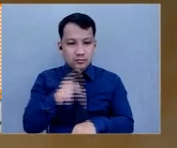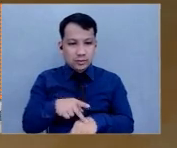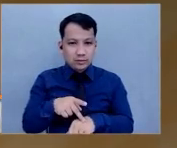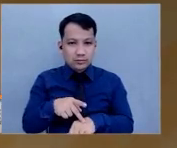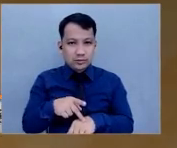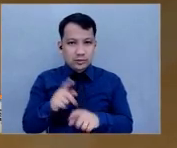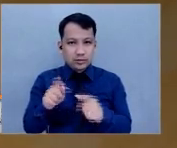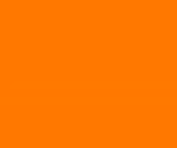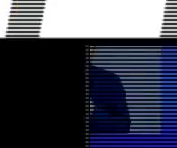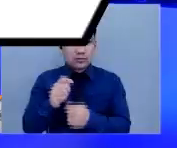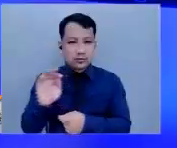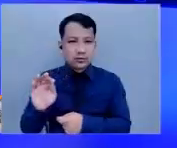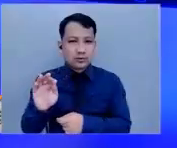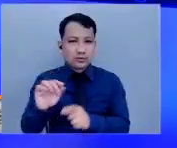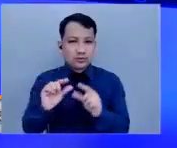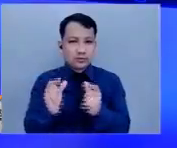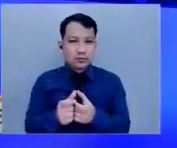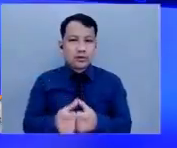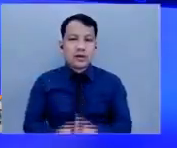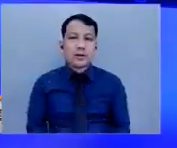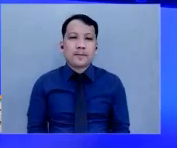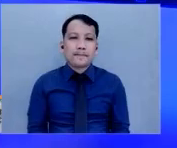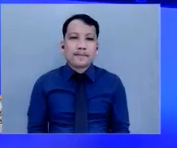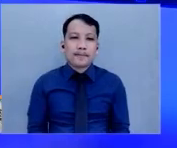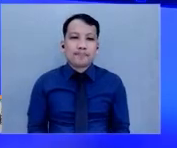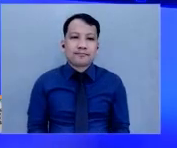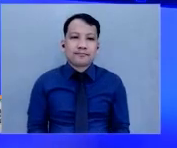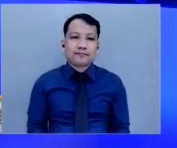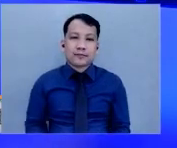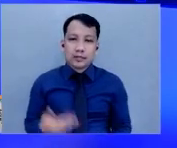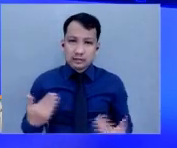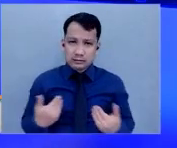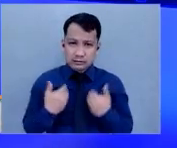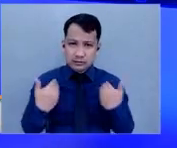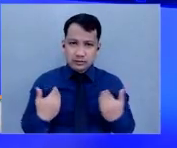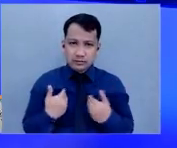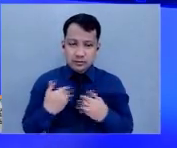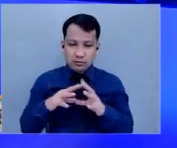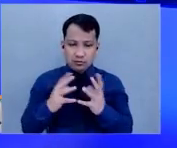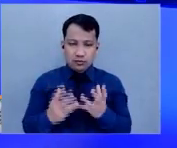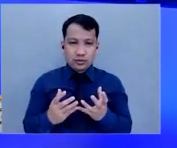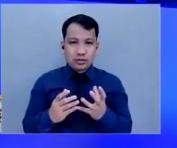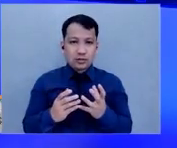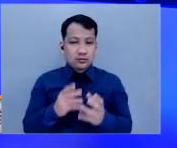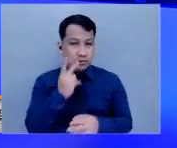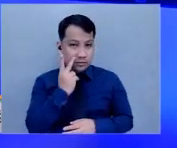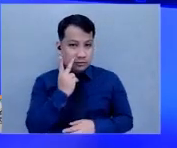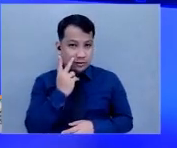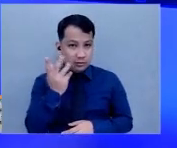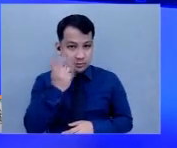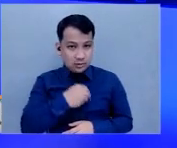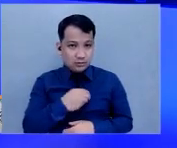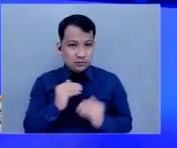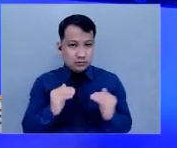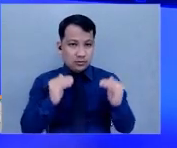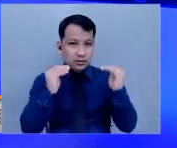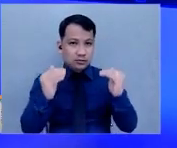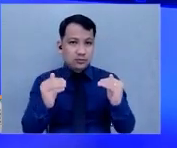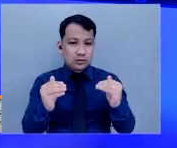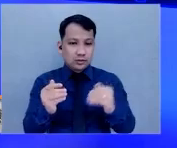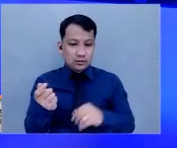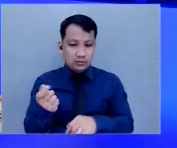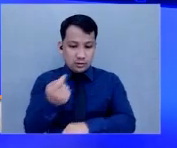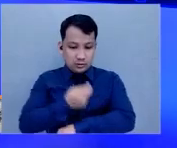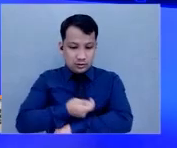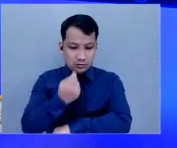Federation Incorporated. Bata pa pero world class na, pero it's good to see din na ang pag-angat ng table tennis sa bansa.